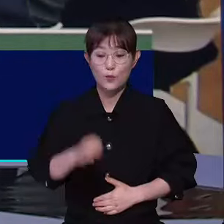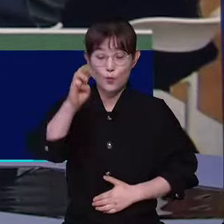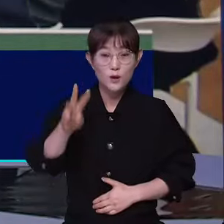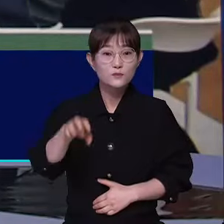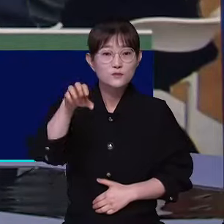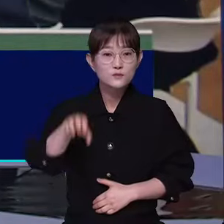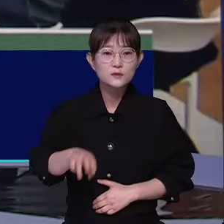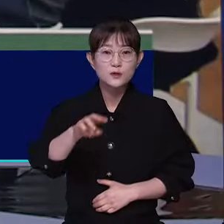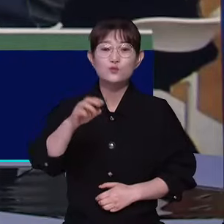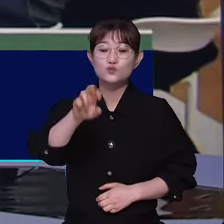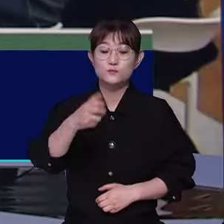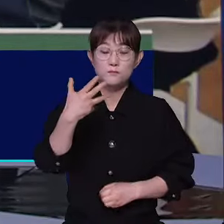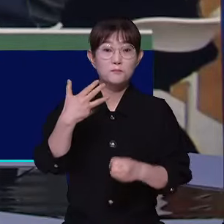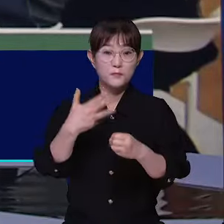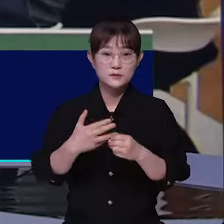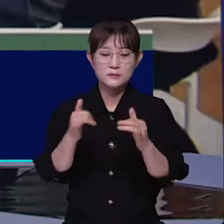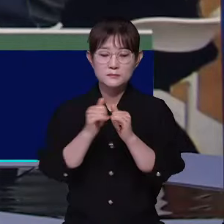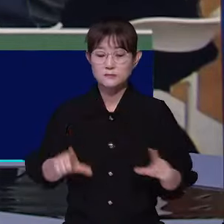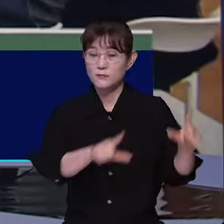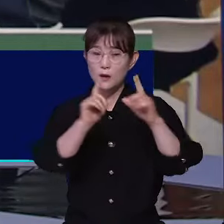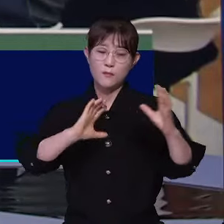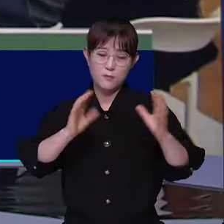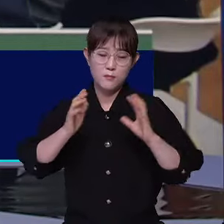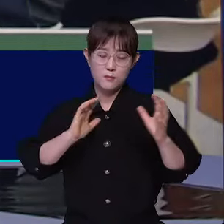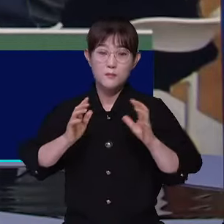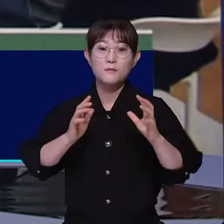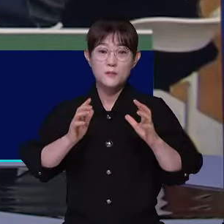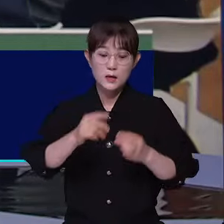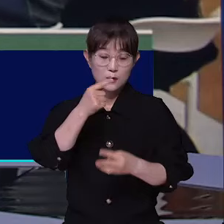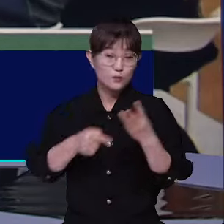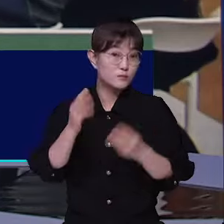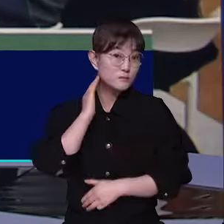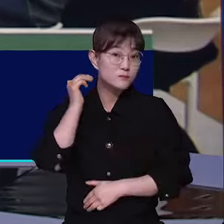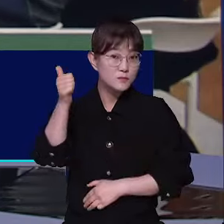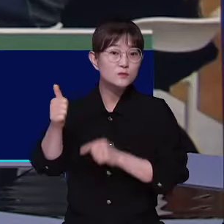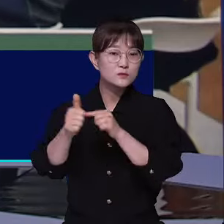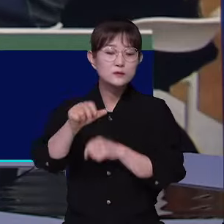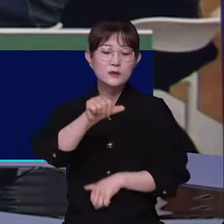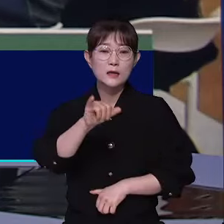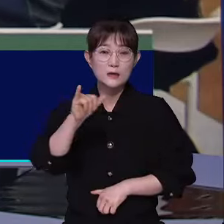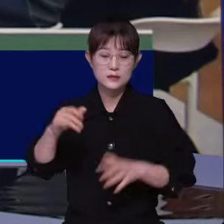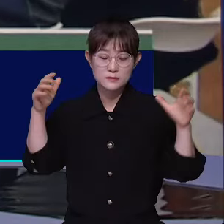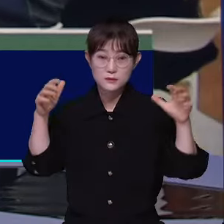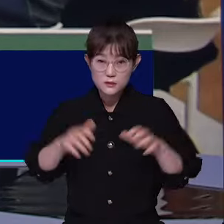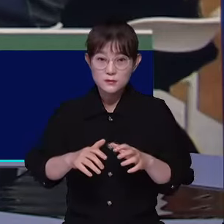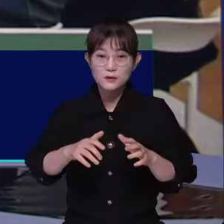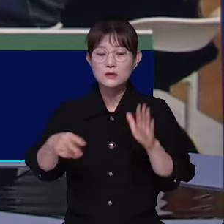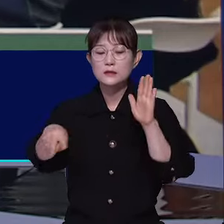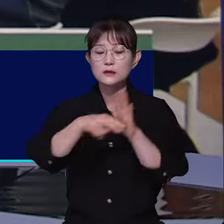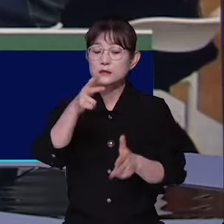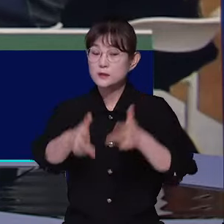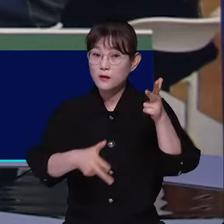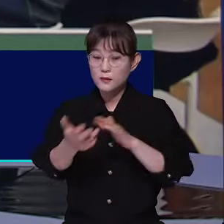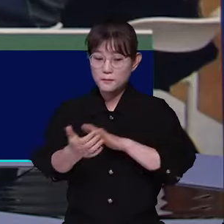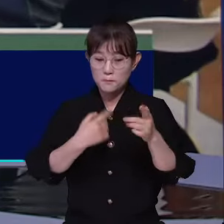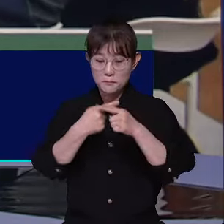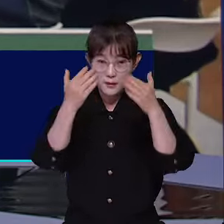광주에서 28번째 민생토론회가 열렸습니다. 윤석열 대통령은 AI 집적단지 2단계 사업의 예타